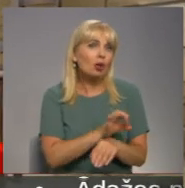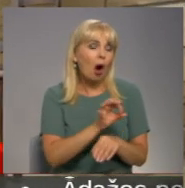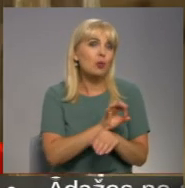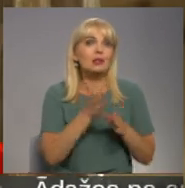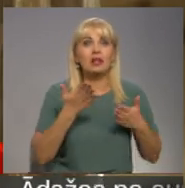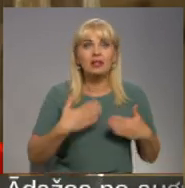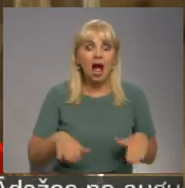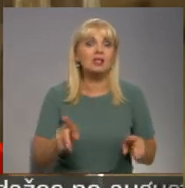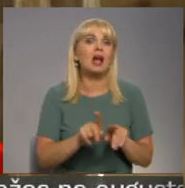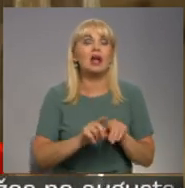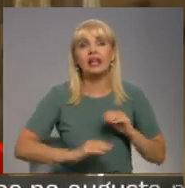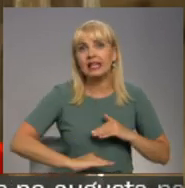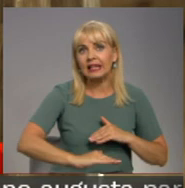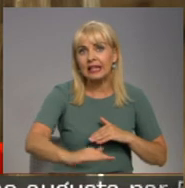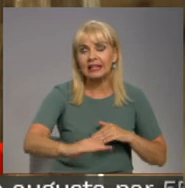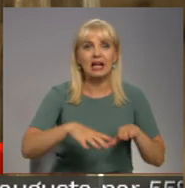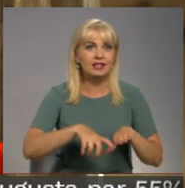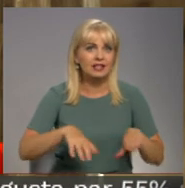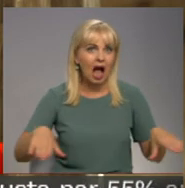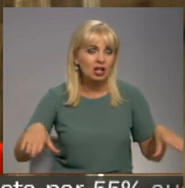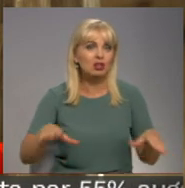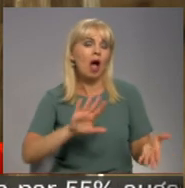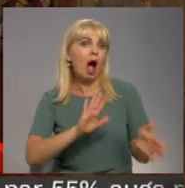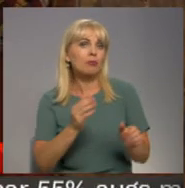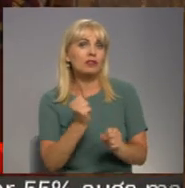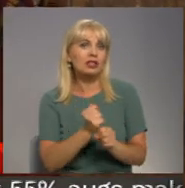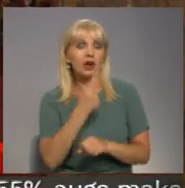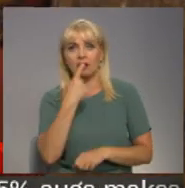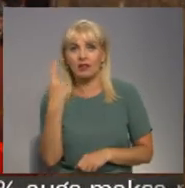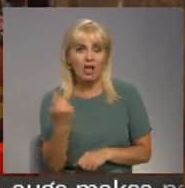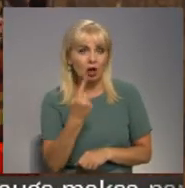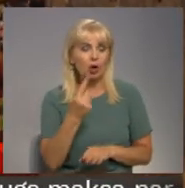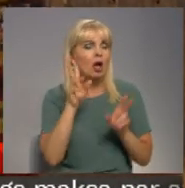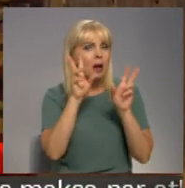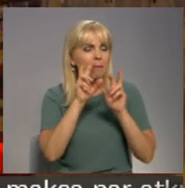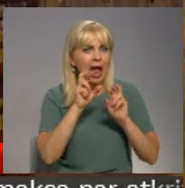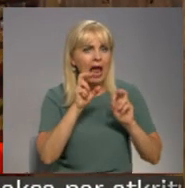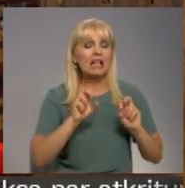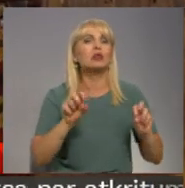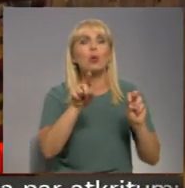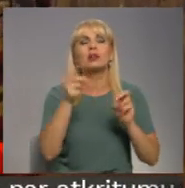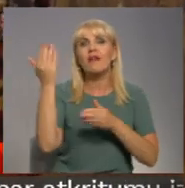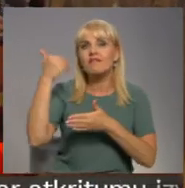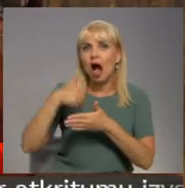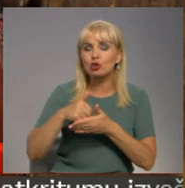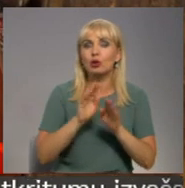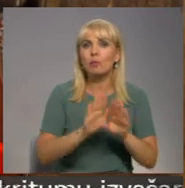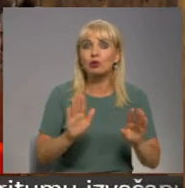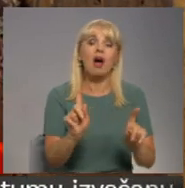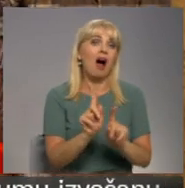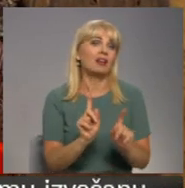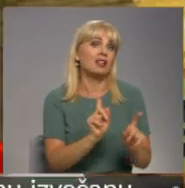grīdas segas. Pie ekspozīcijas izveides strādāts aptuveni gadu, pētot Suitu godu vēsturi ne tikai muzejā, bet arī tiekoties